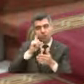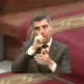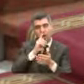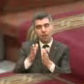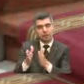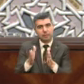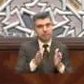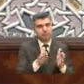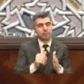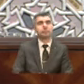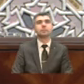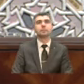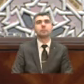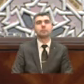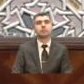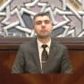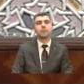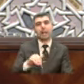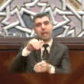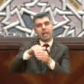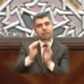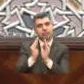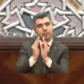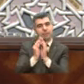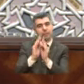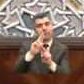الوزير. كلمة للفريق التعقيب،